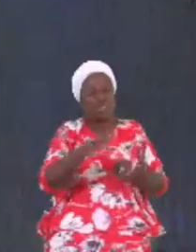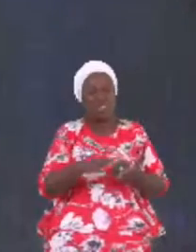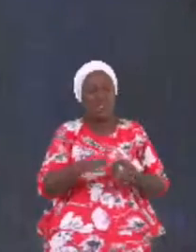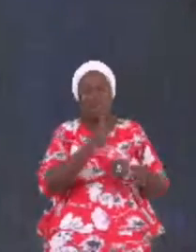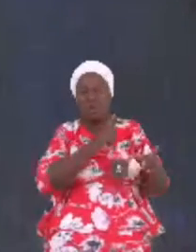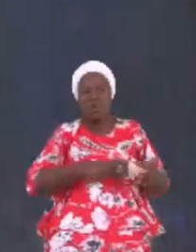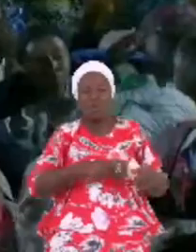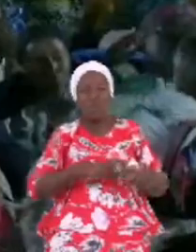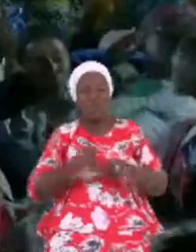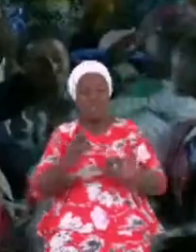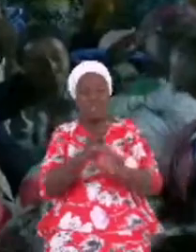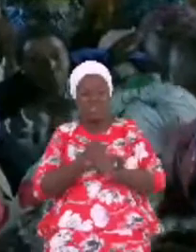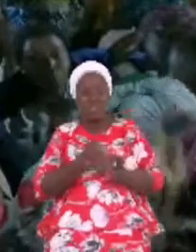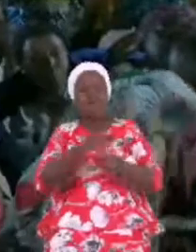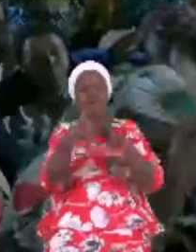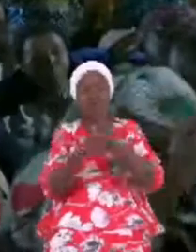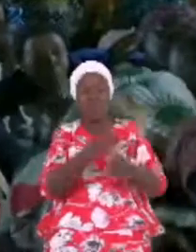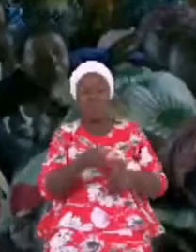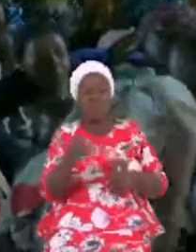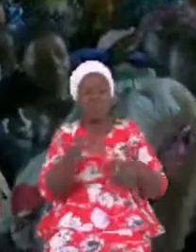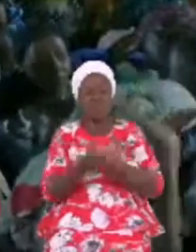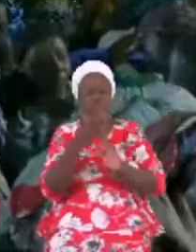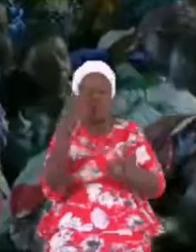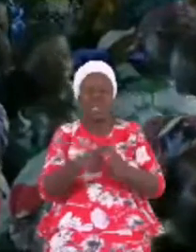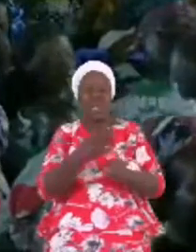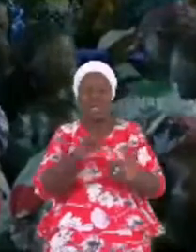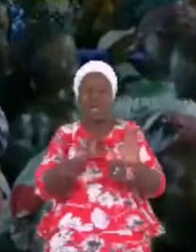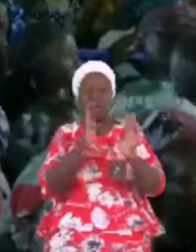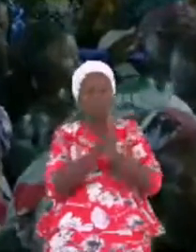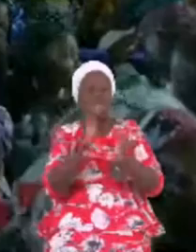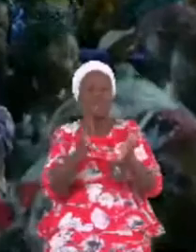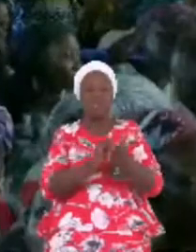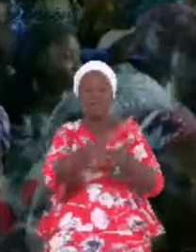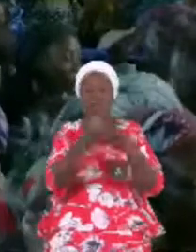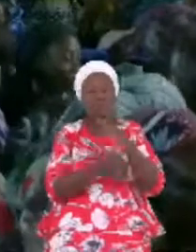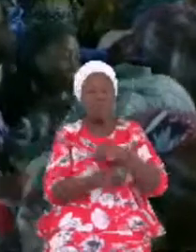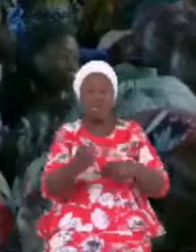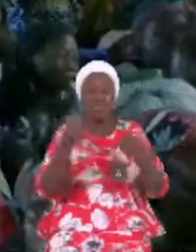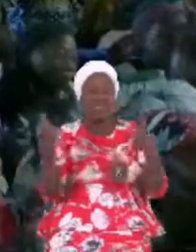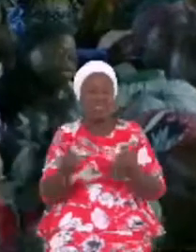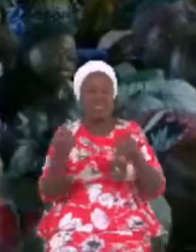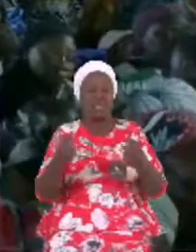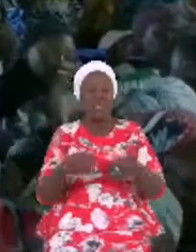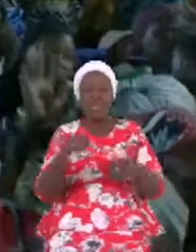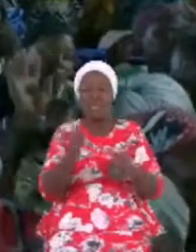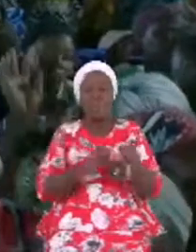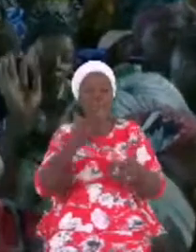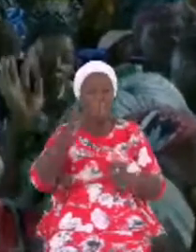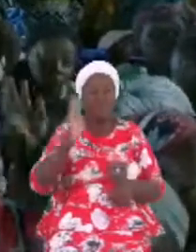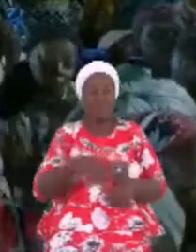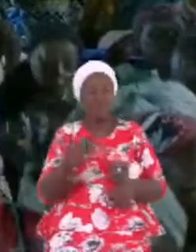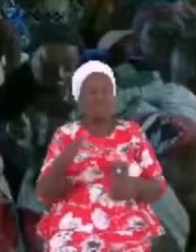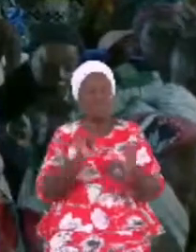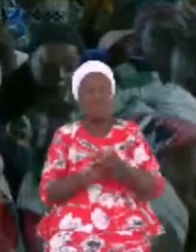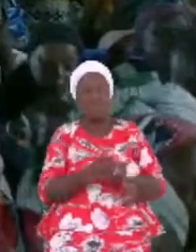Reçois-les au nom de Jésus. Et je prie que tous leurs péchés, toutes mauvaises choses